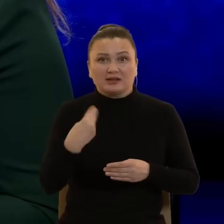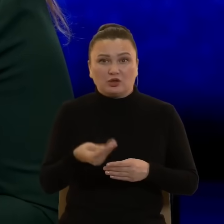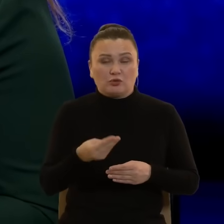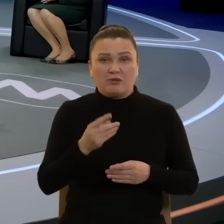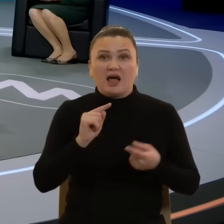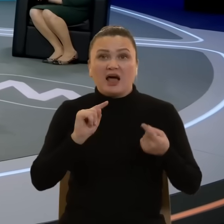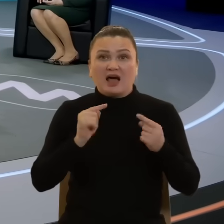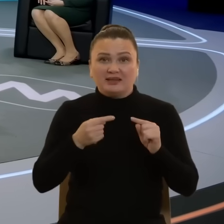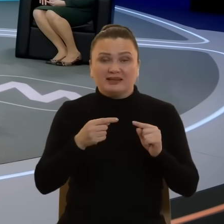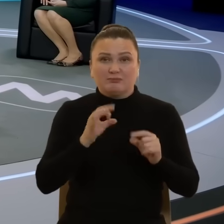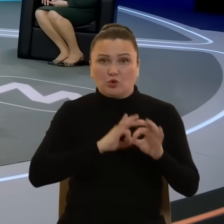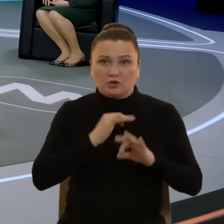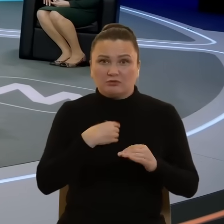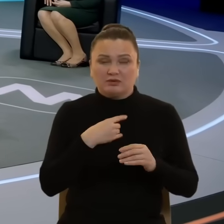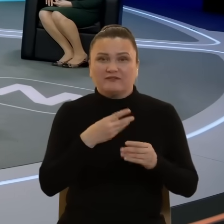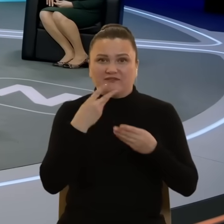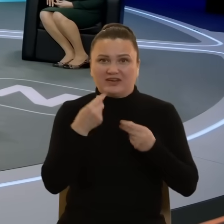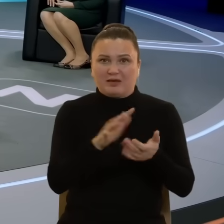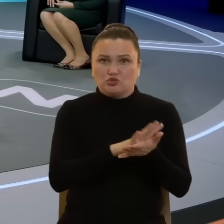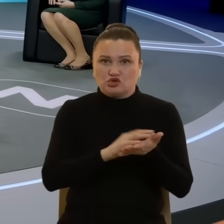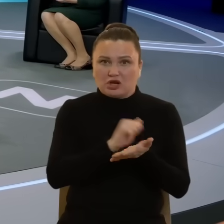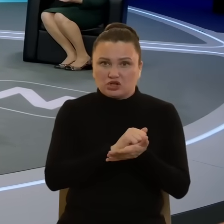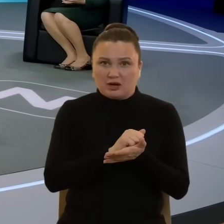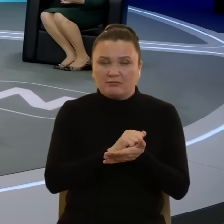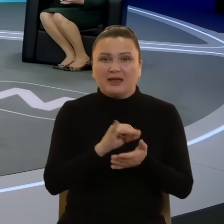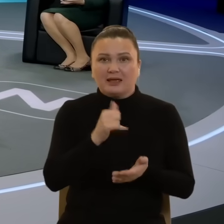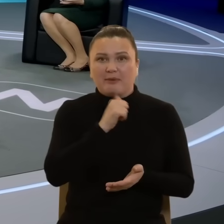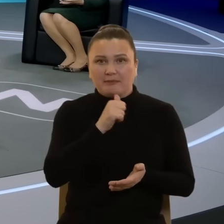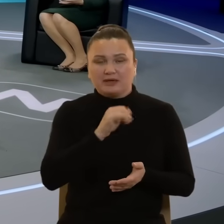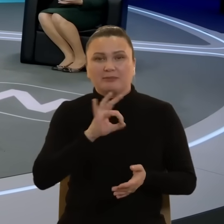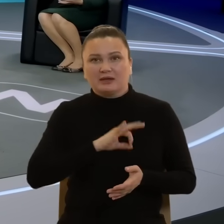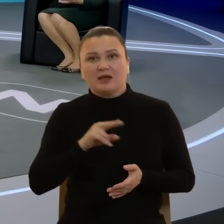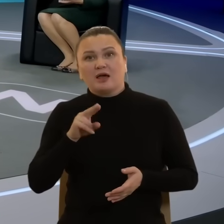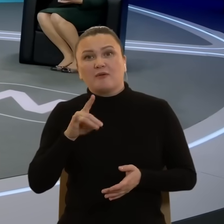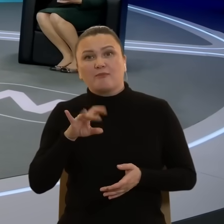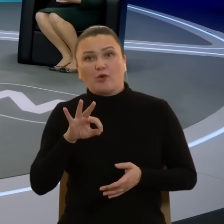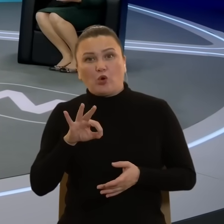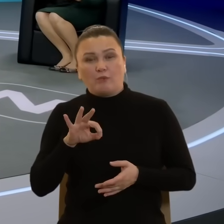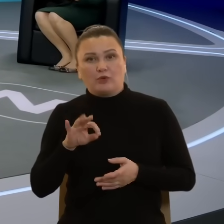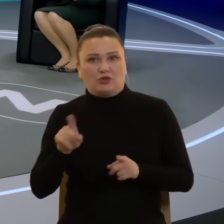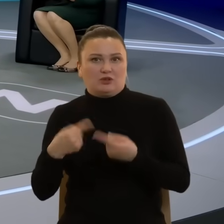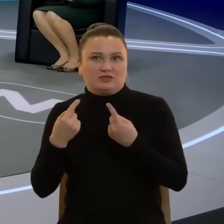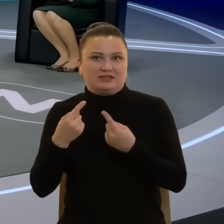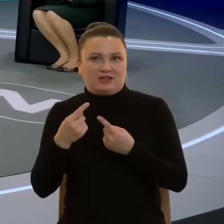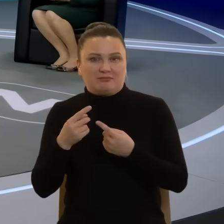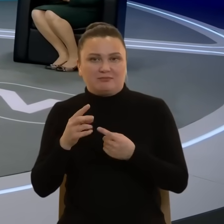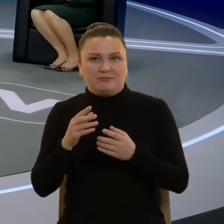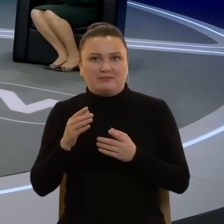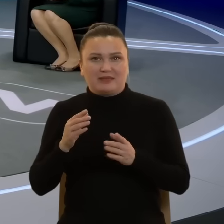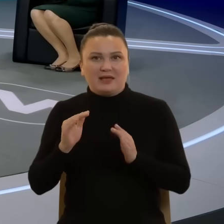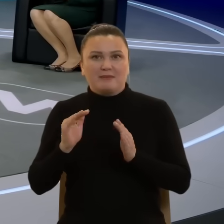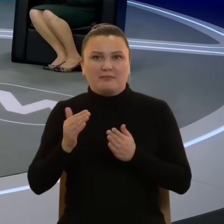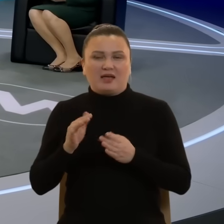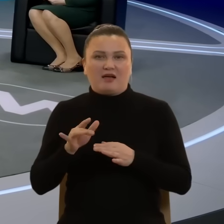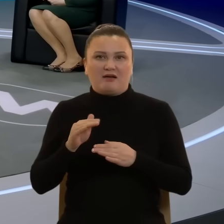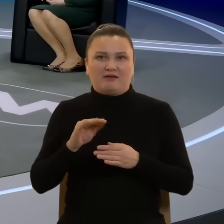мы воздействуем на эту нормальную микрофлору. Вот. И попытки применить пробиотики – это, по сути дела, попытки